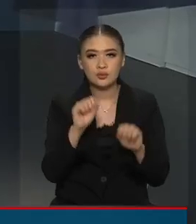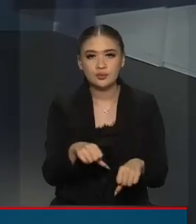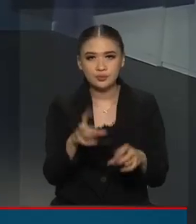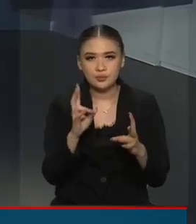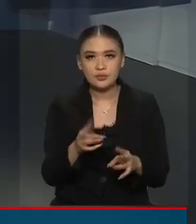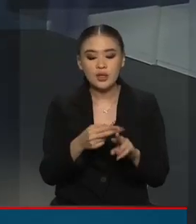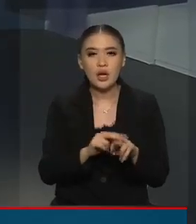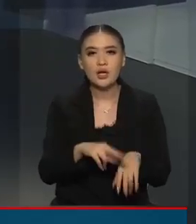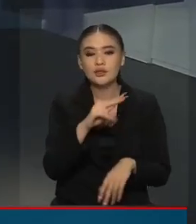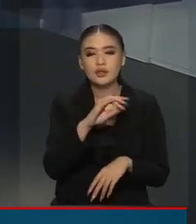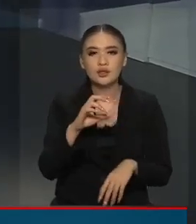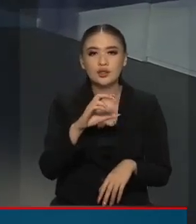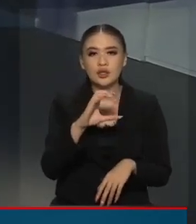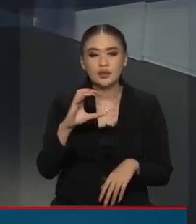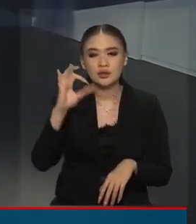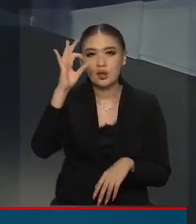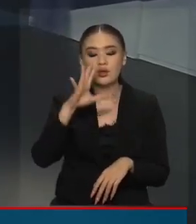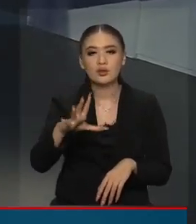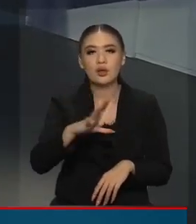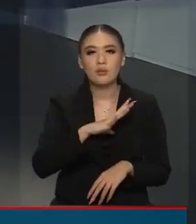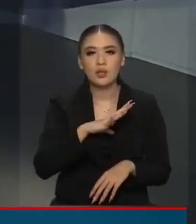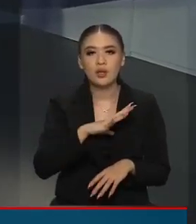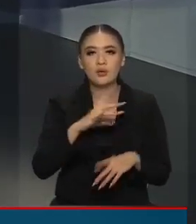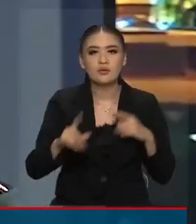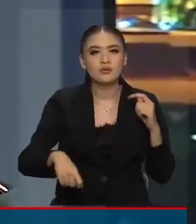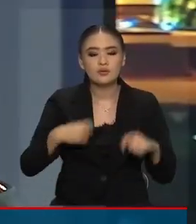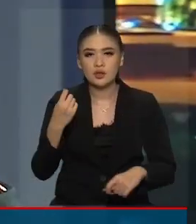Жалпы төтенше жағдайдың себебі мен шығын көлемі анықталды